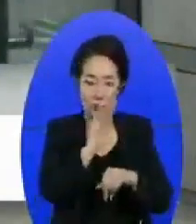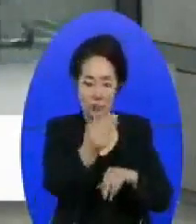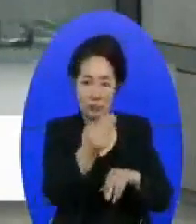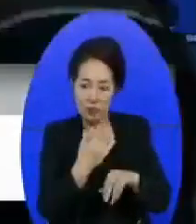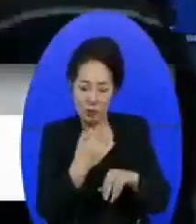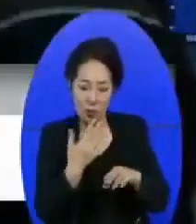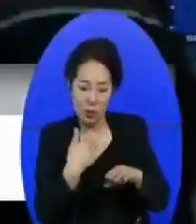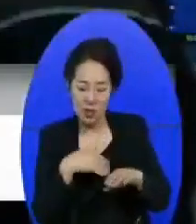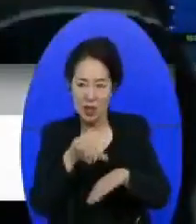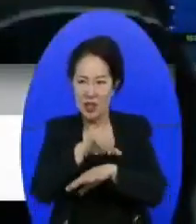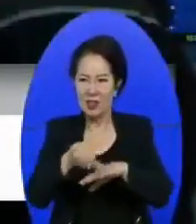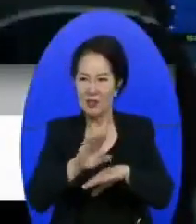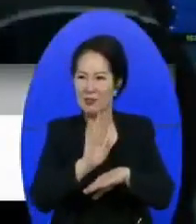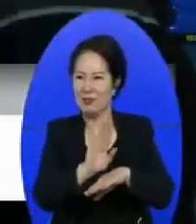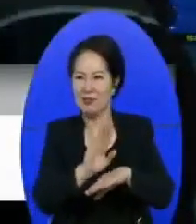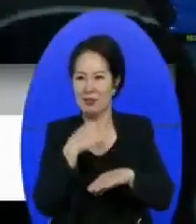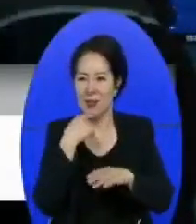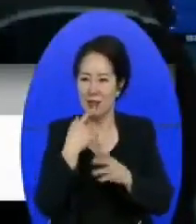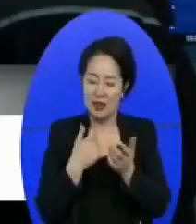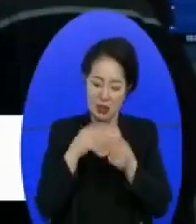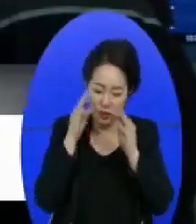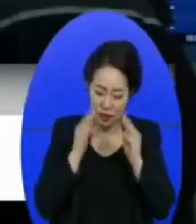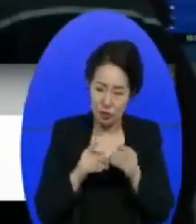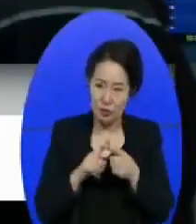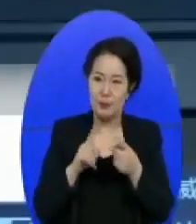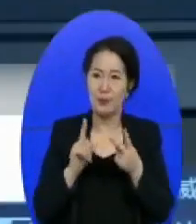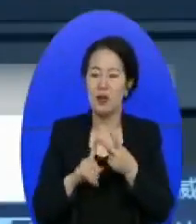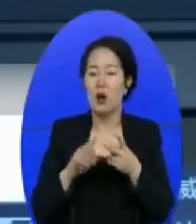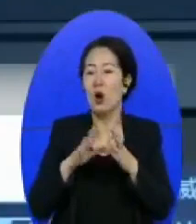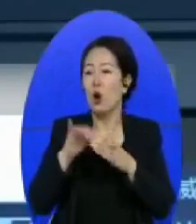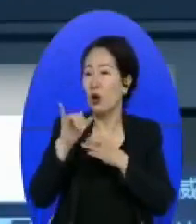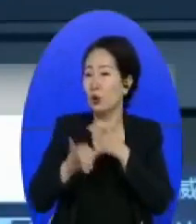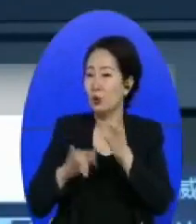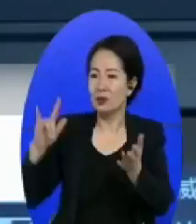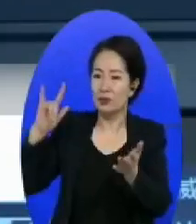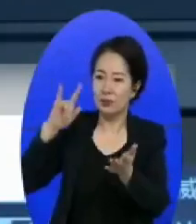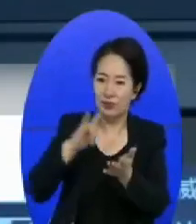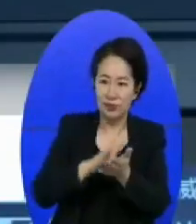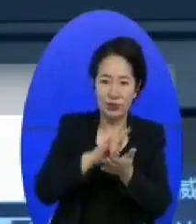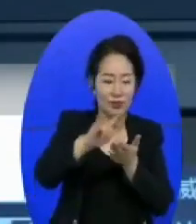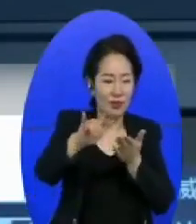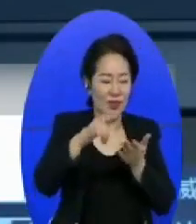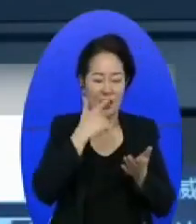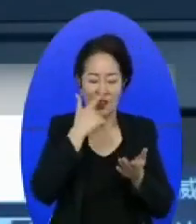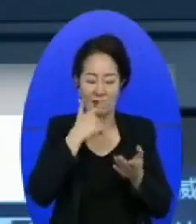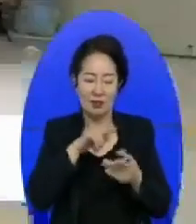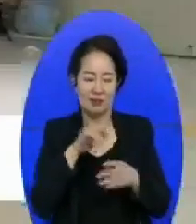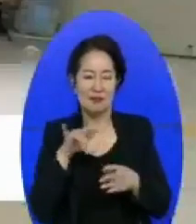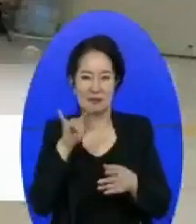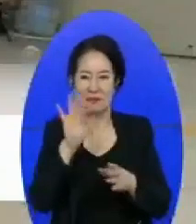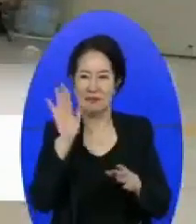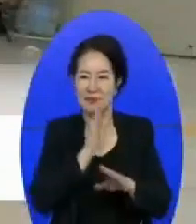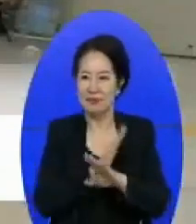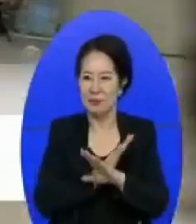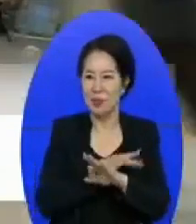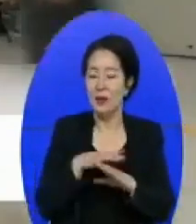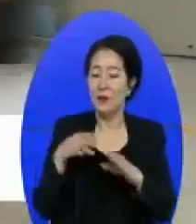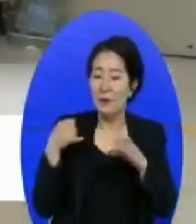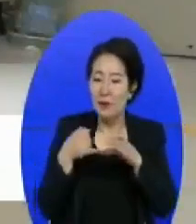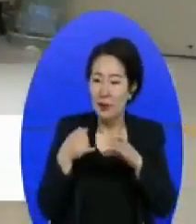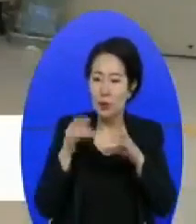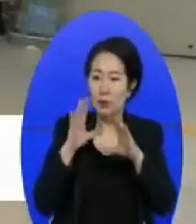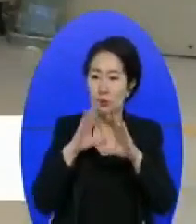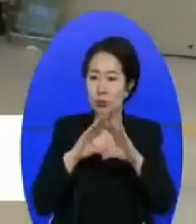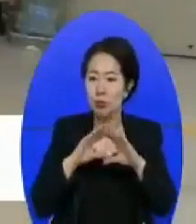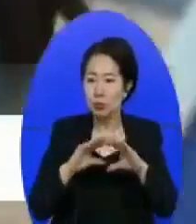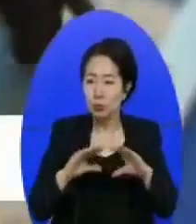хилийн хориг тавихаар өнгөрсөн 7 хоногт шийдвэрлсэн. Мөн одоо олон улсын авиакомпаниуд ч гэсэн одоо хятад чиглэлийн зарим нислэгээ цуцлаж вирусын тархалт саартал